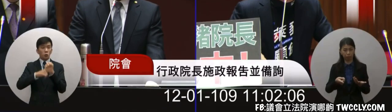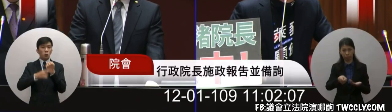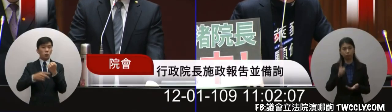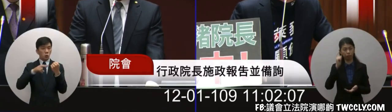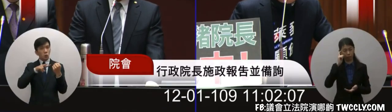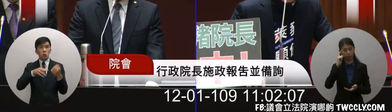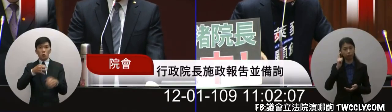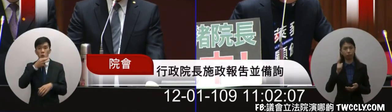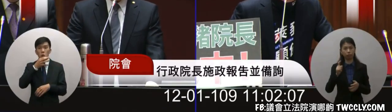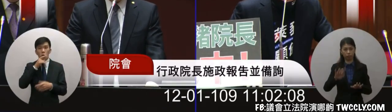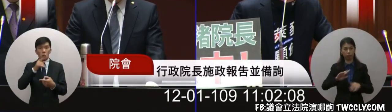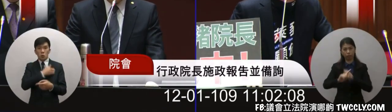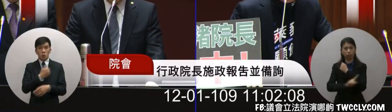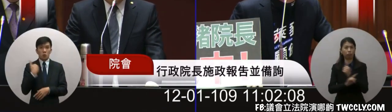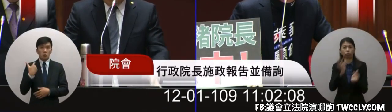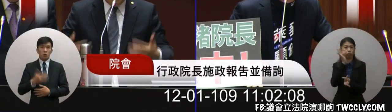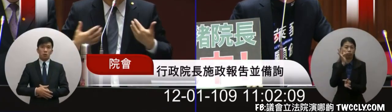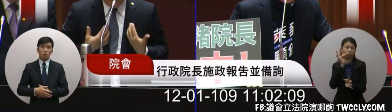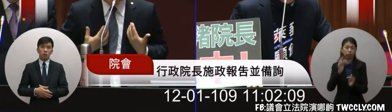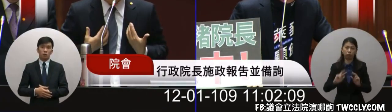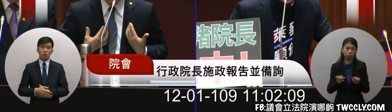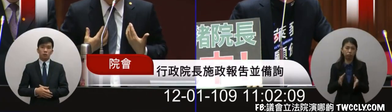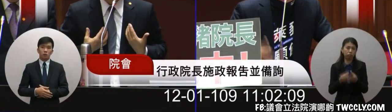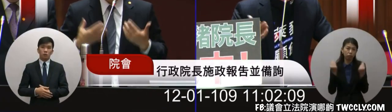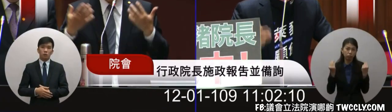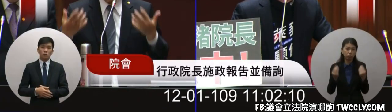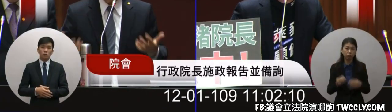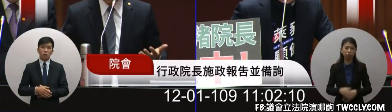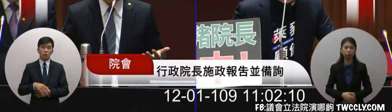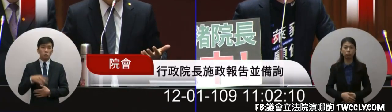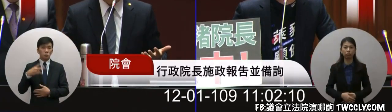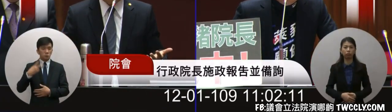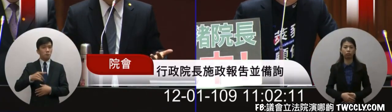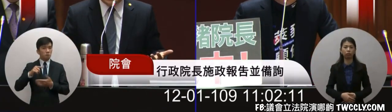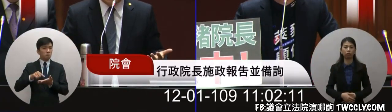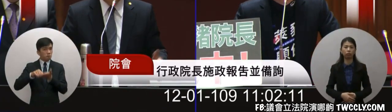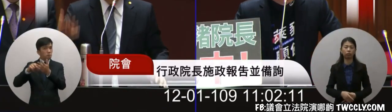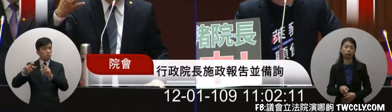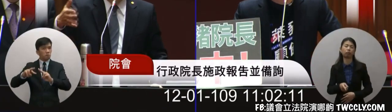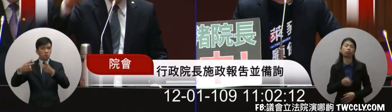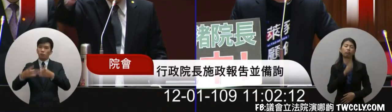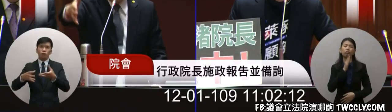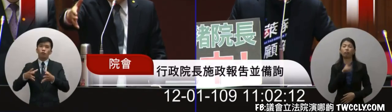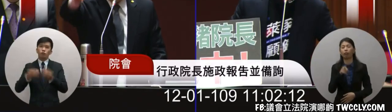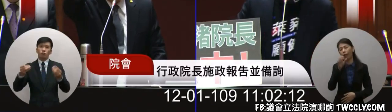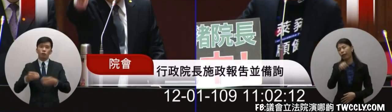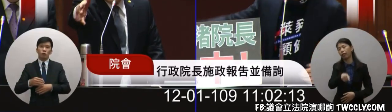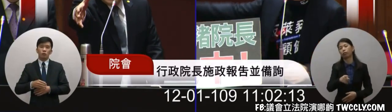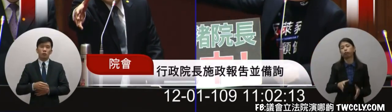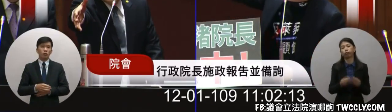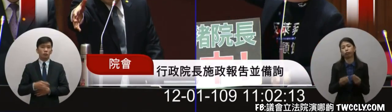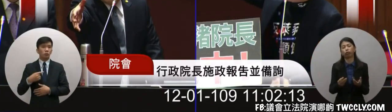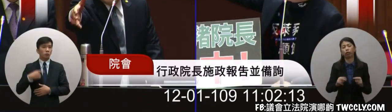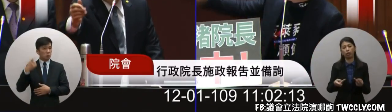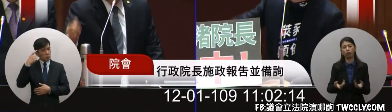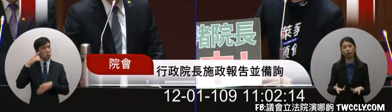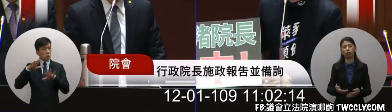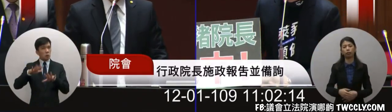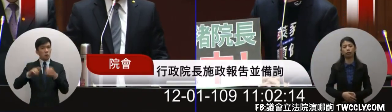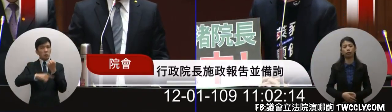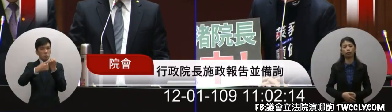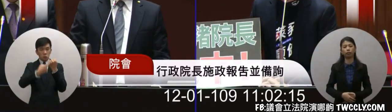觉得现在已经足够，不需要修正？ 我们不会送出 你看不需要修正 案，我们认为现在已经够